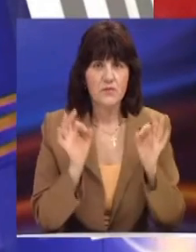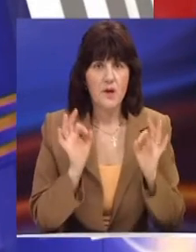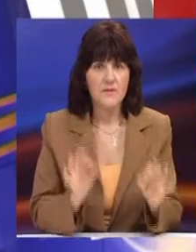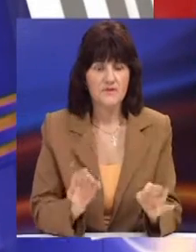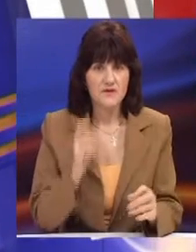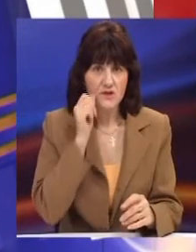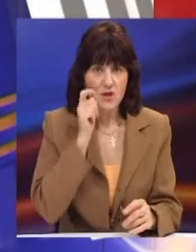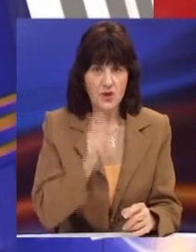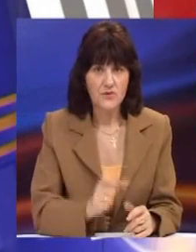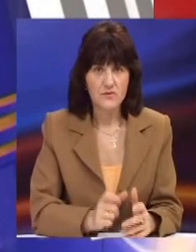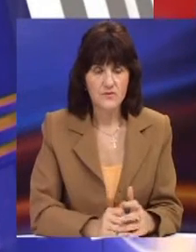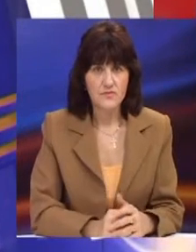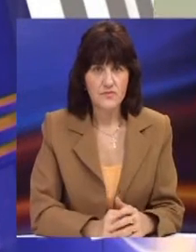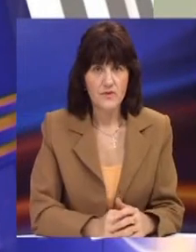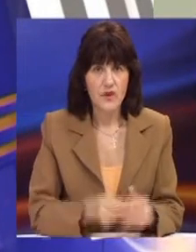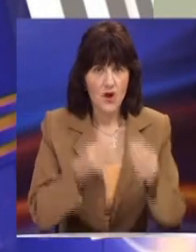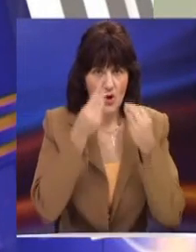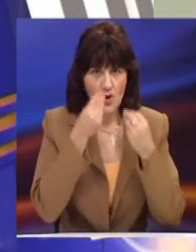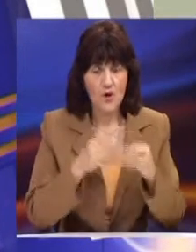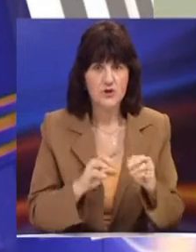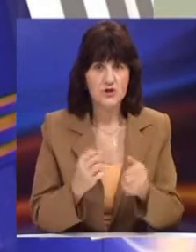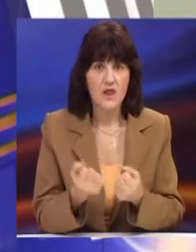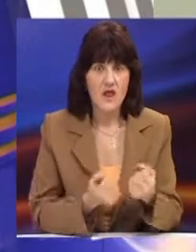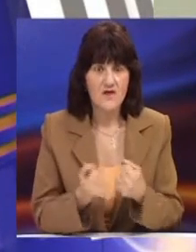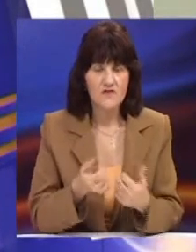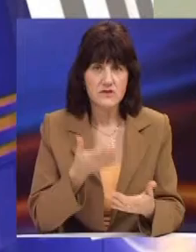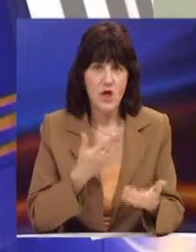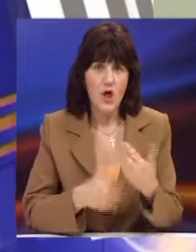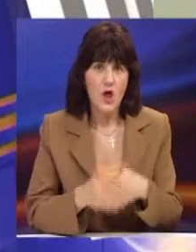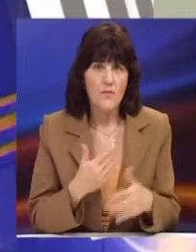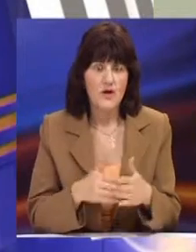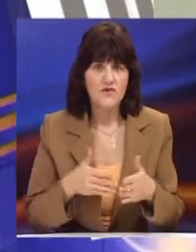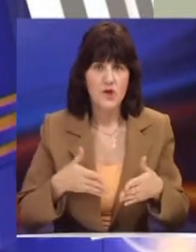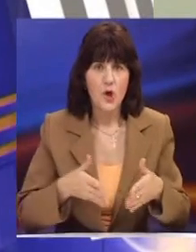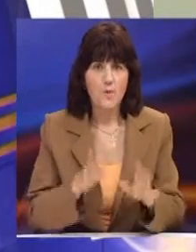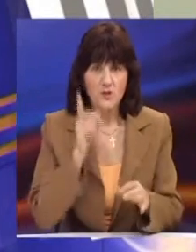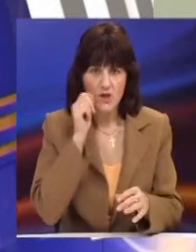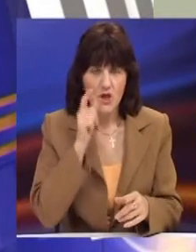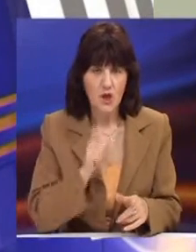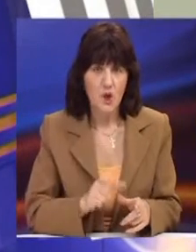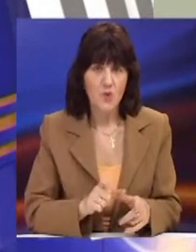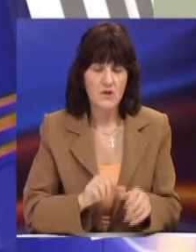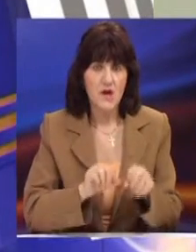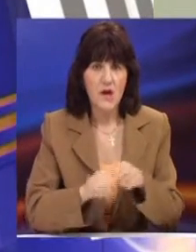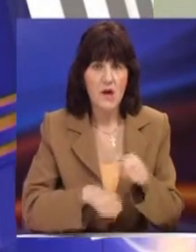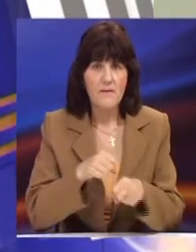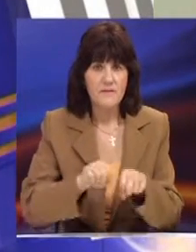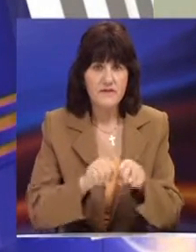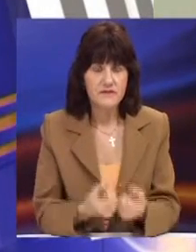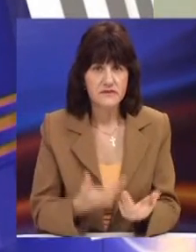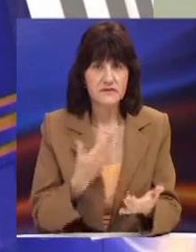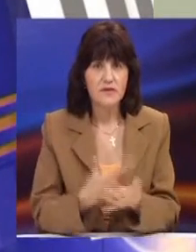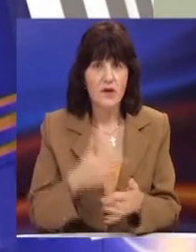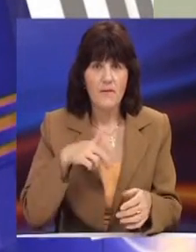bezbednosti građana. Oštećenja vozila, povređivanja putnika, povređivanja biciklista,